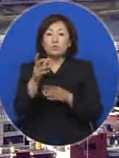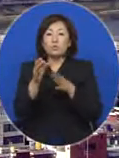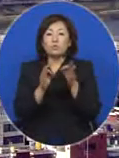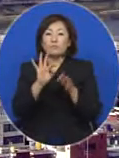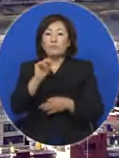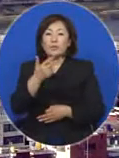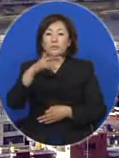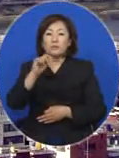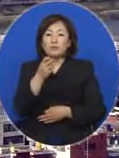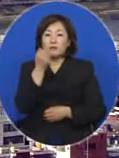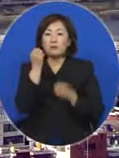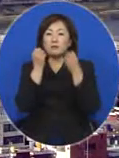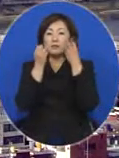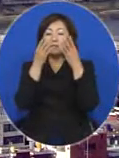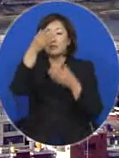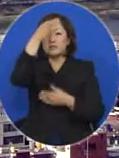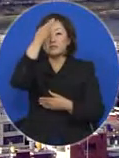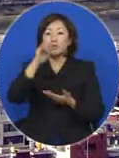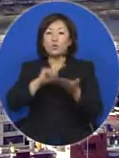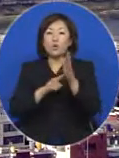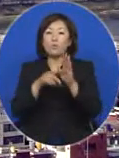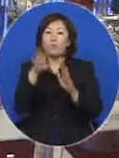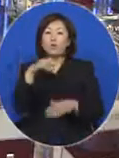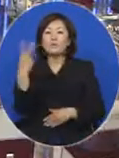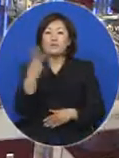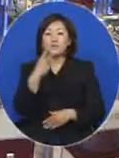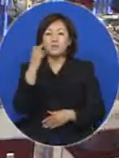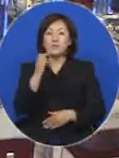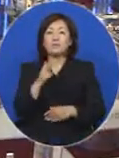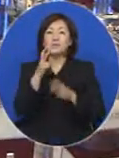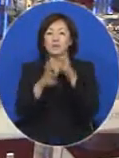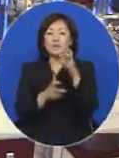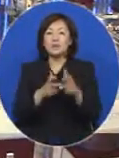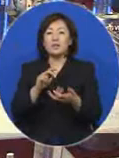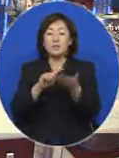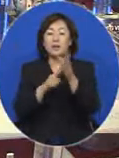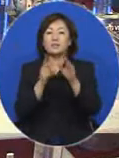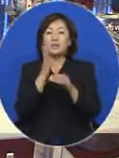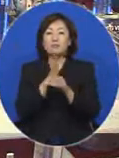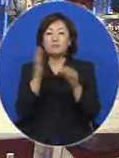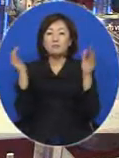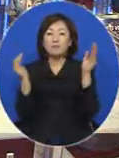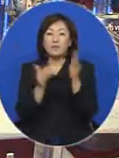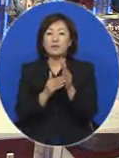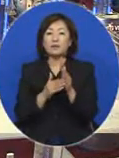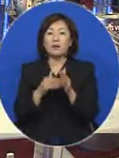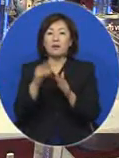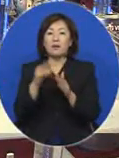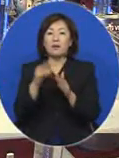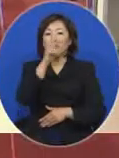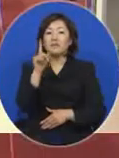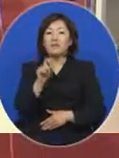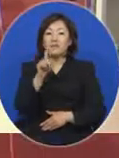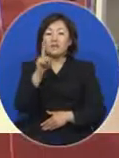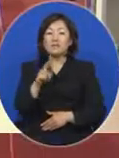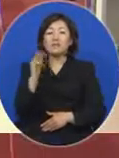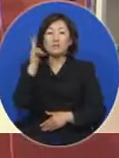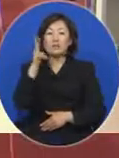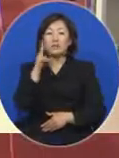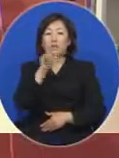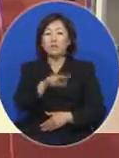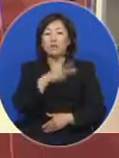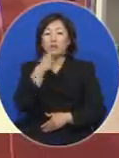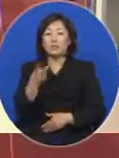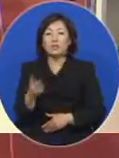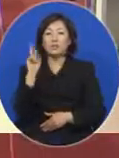중소벤처기업의 신기술과 신제품 홍보회장인 2012 울산산업박람회가 오늘 오전 11시 롯데호텔에서 개막식을 갖고